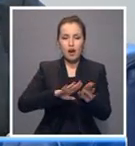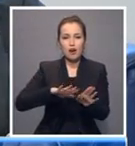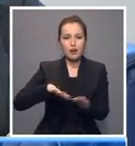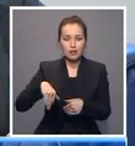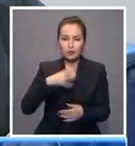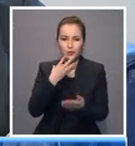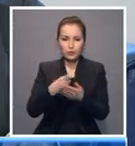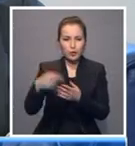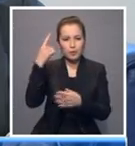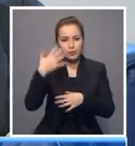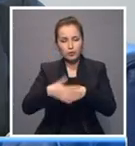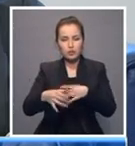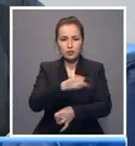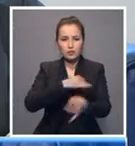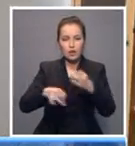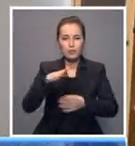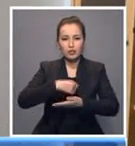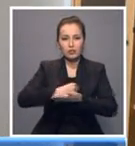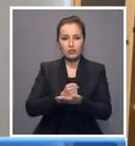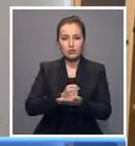түсіністік туралы меморандумға қол қойды.